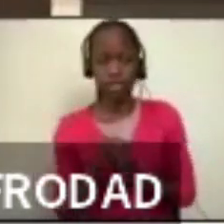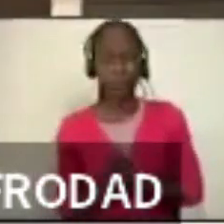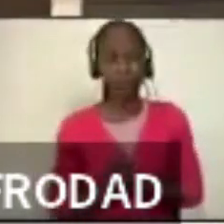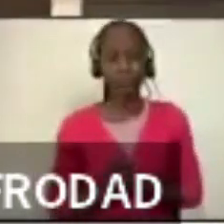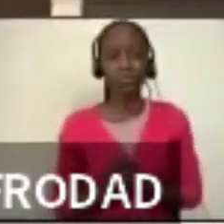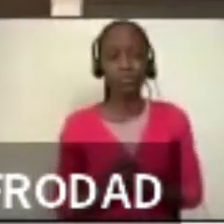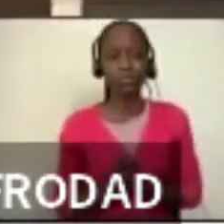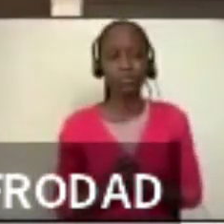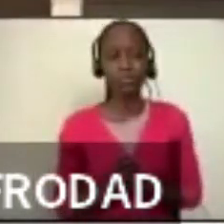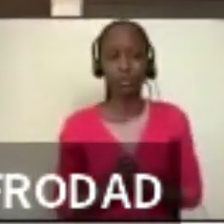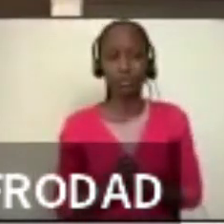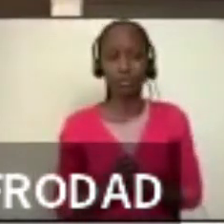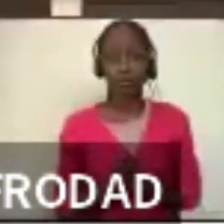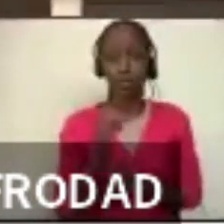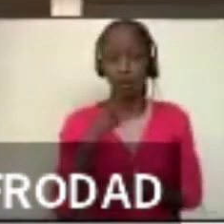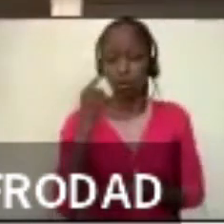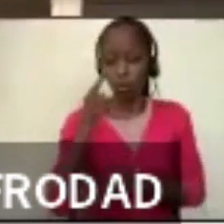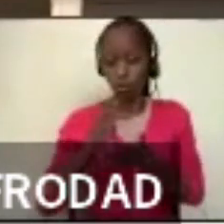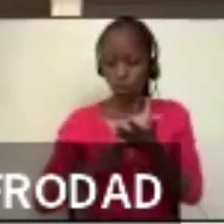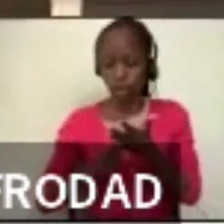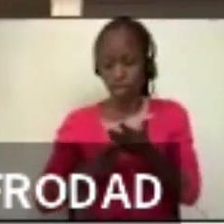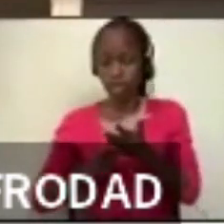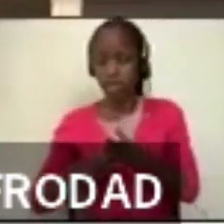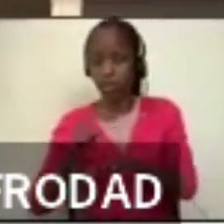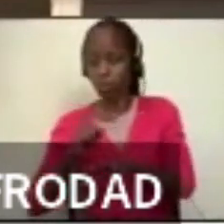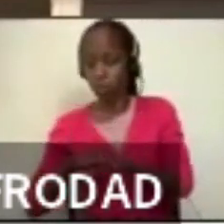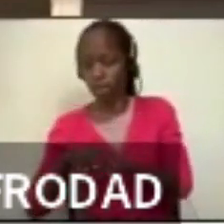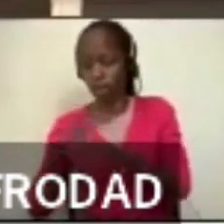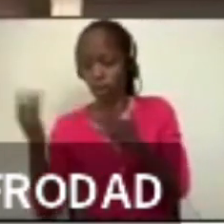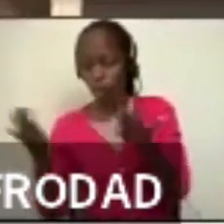le quoi, le quand, où, pourquoi et comment.